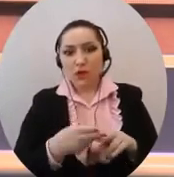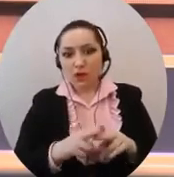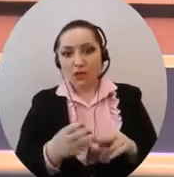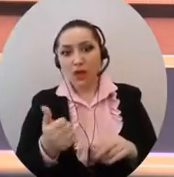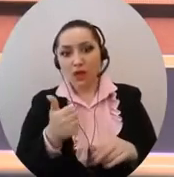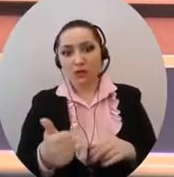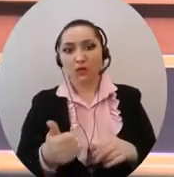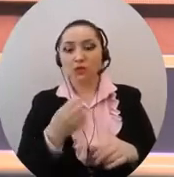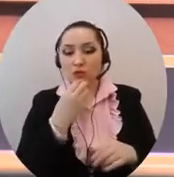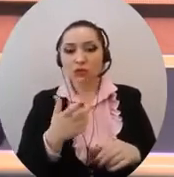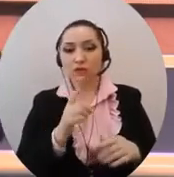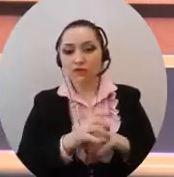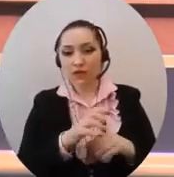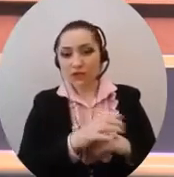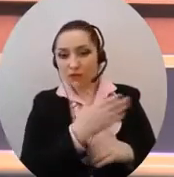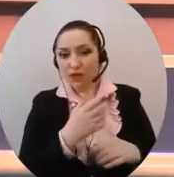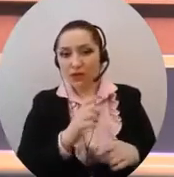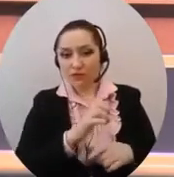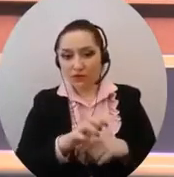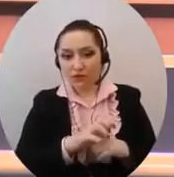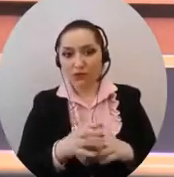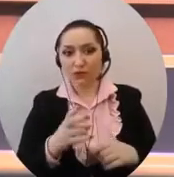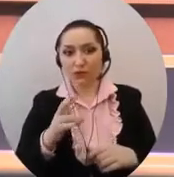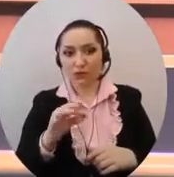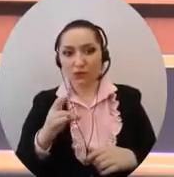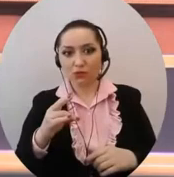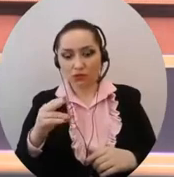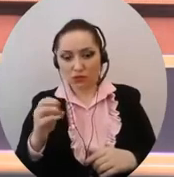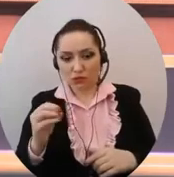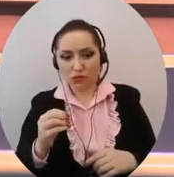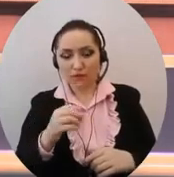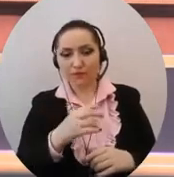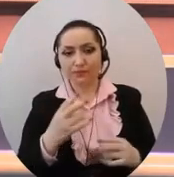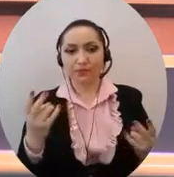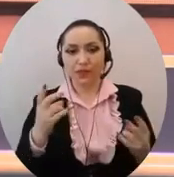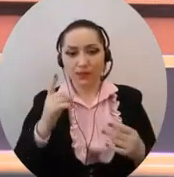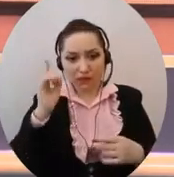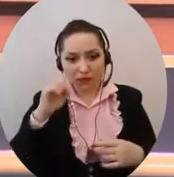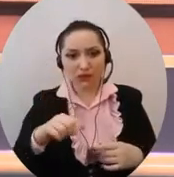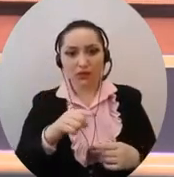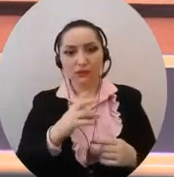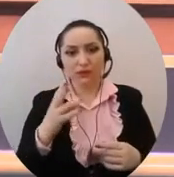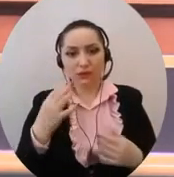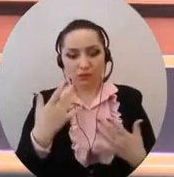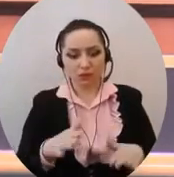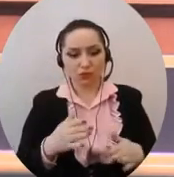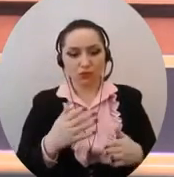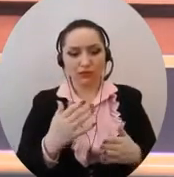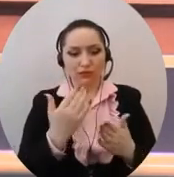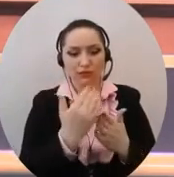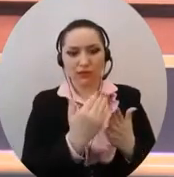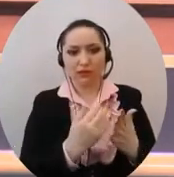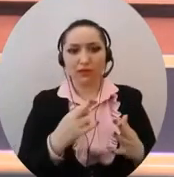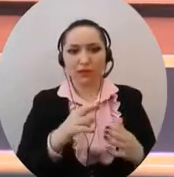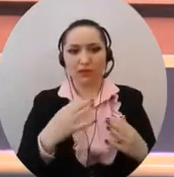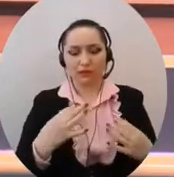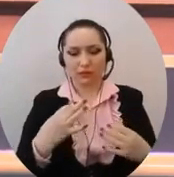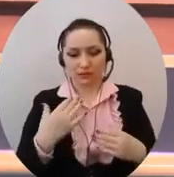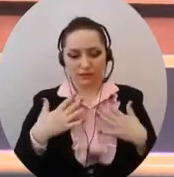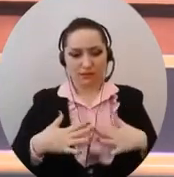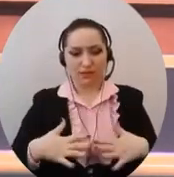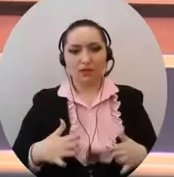и они выпустили лонч, вот, да. Потому что были известны уже средства для лица, но вот прям для тела вот прям просилось.